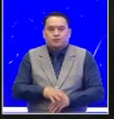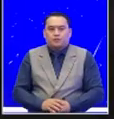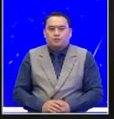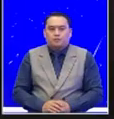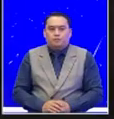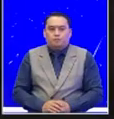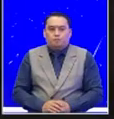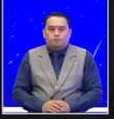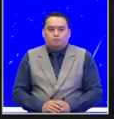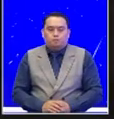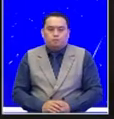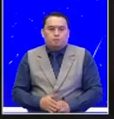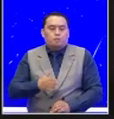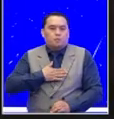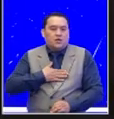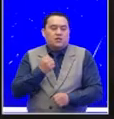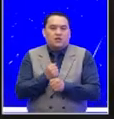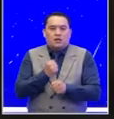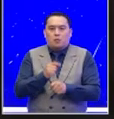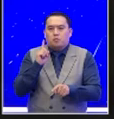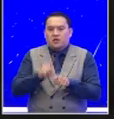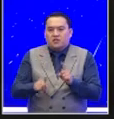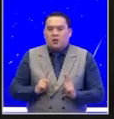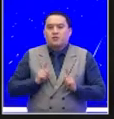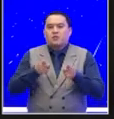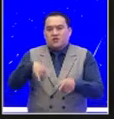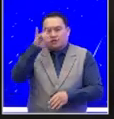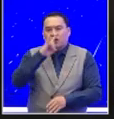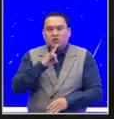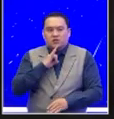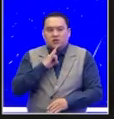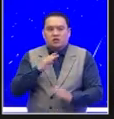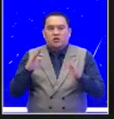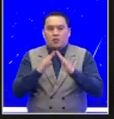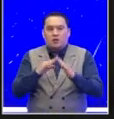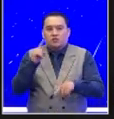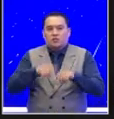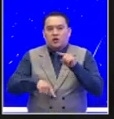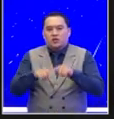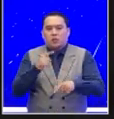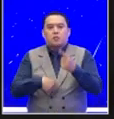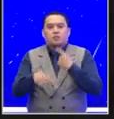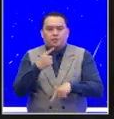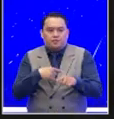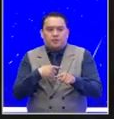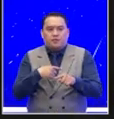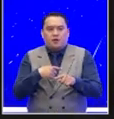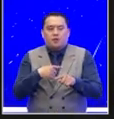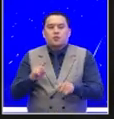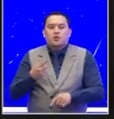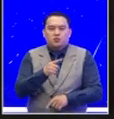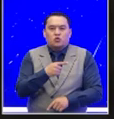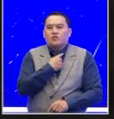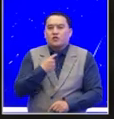Мы делали все возможное, чтобы быстрее попасть в Казахстан, домой к своим родным. Почему